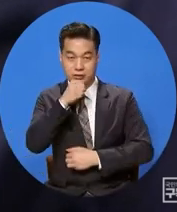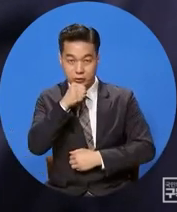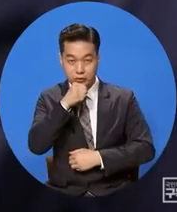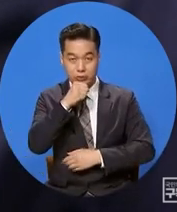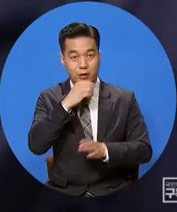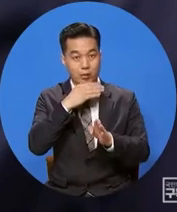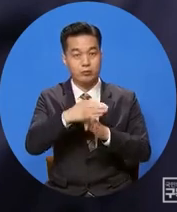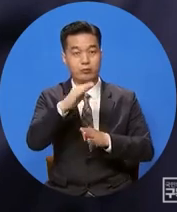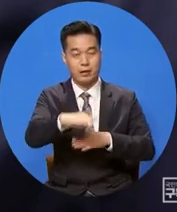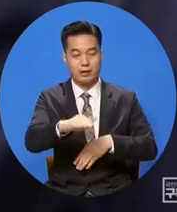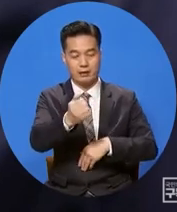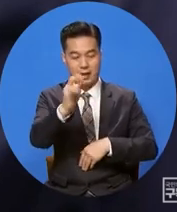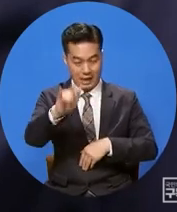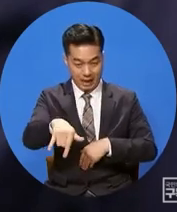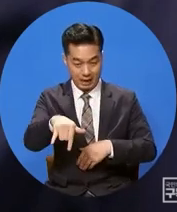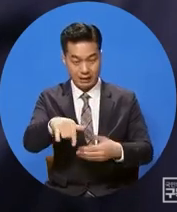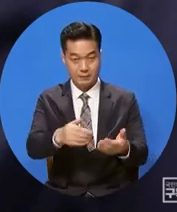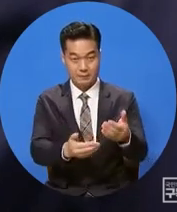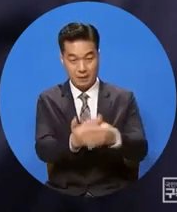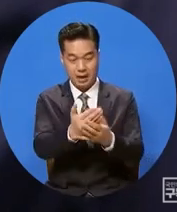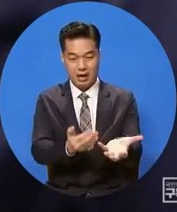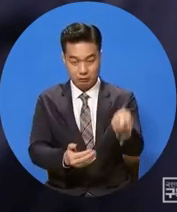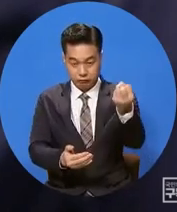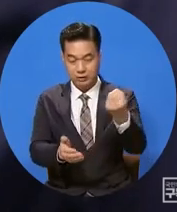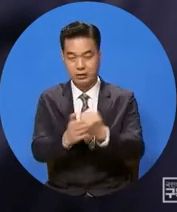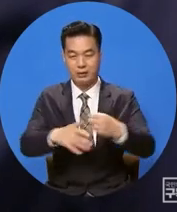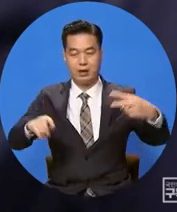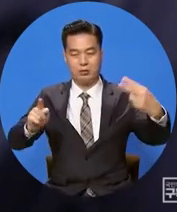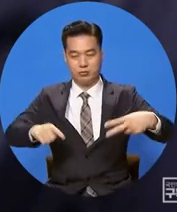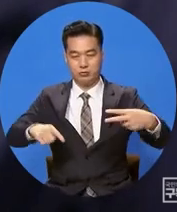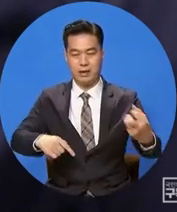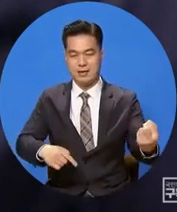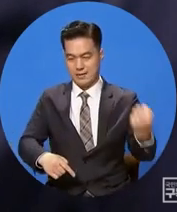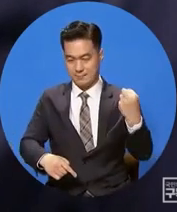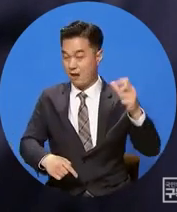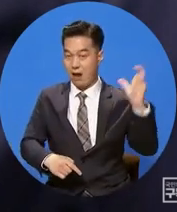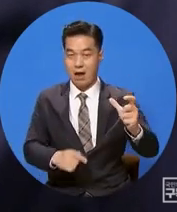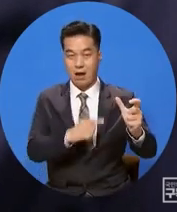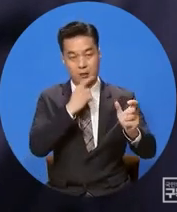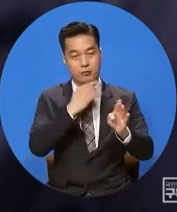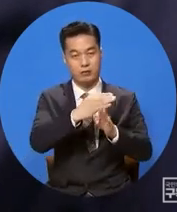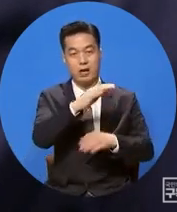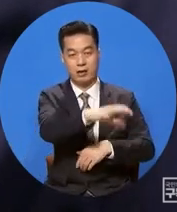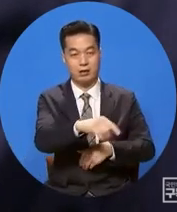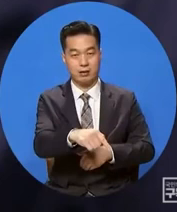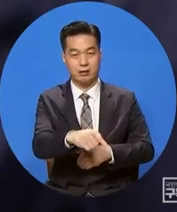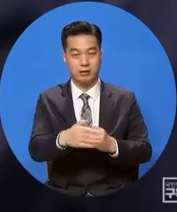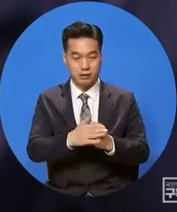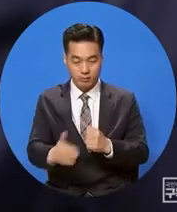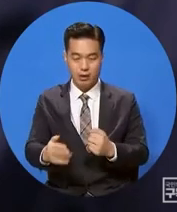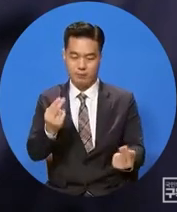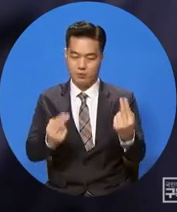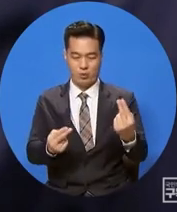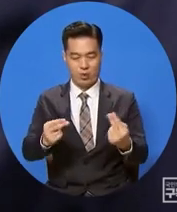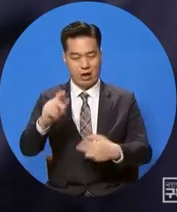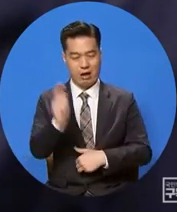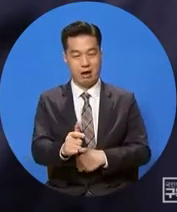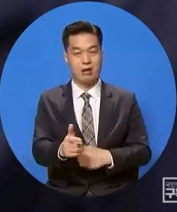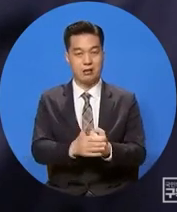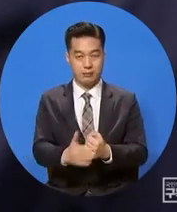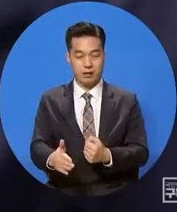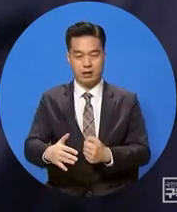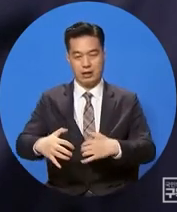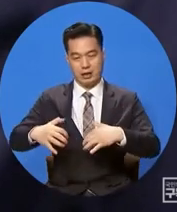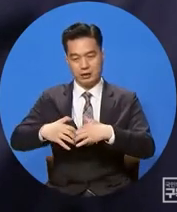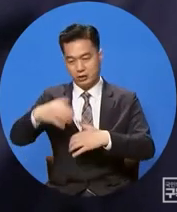북한이 북핵이 생기는 바람에 우리 두 배입니다. 비교가 안 됩니다. 그래서 내가 전술핵을